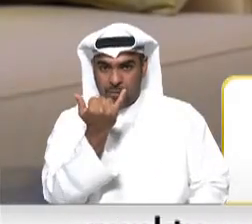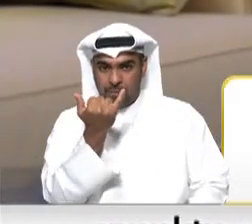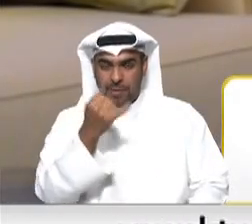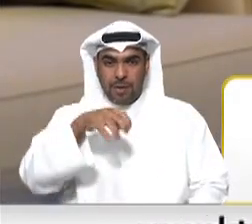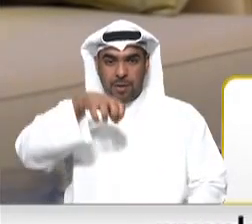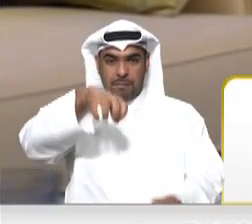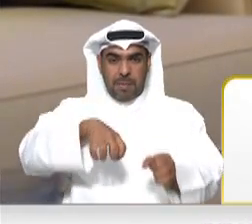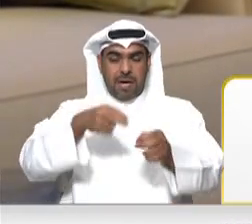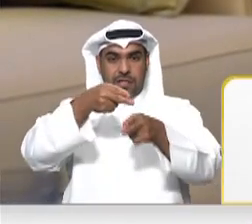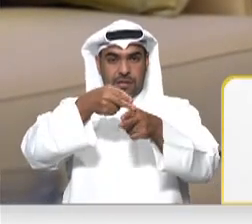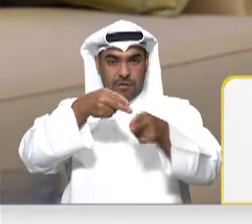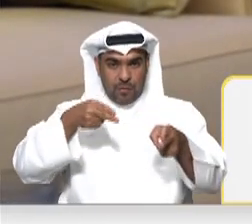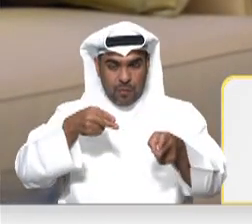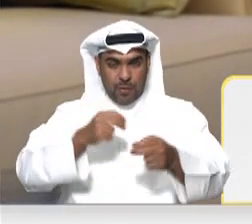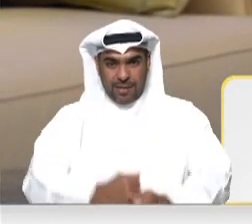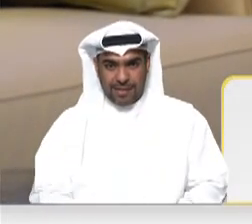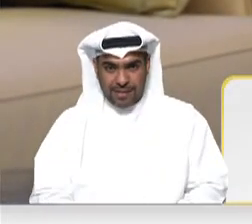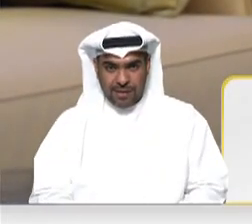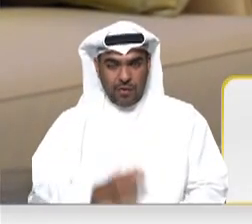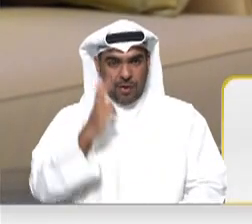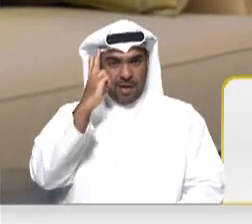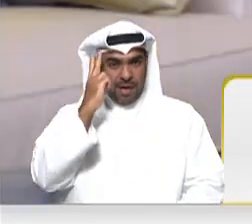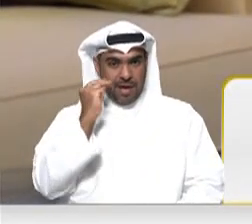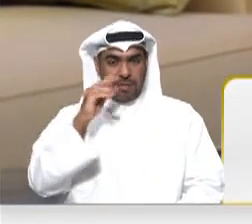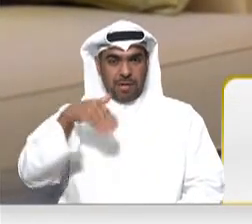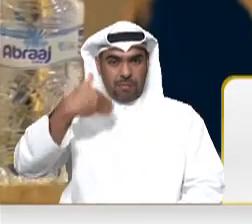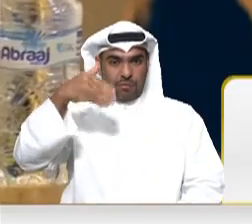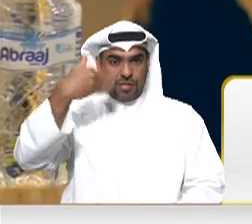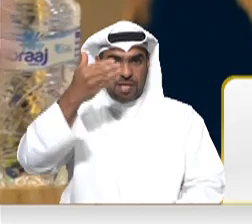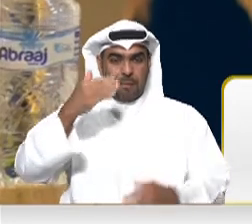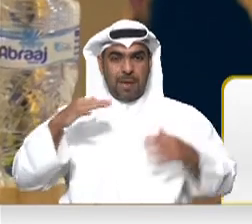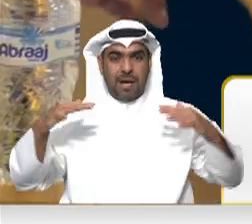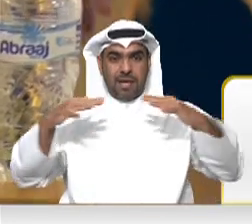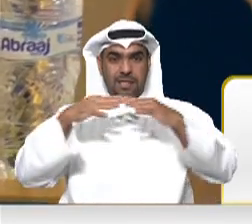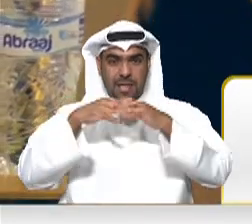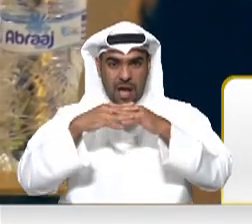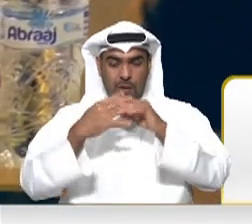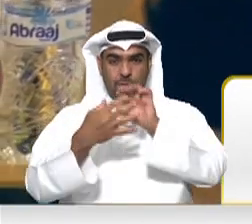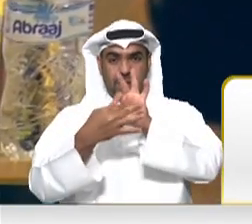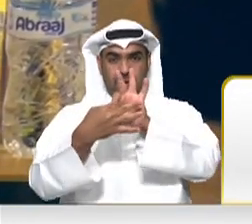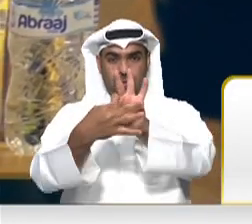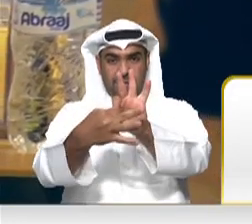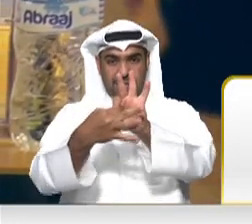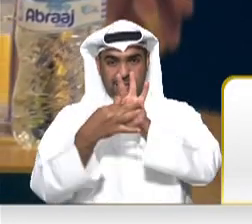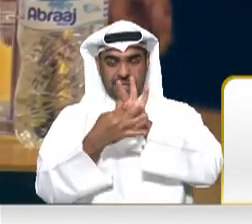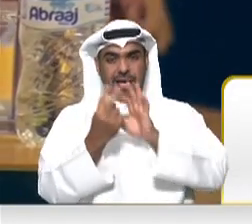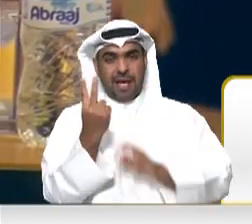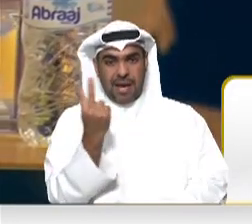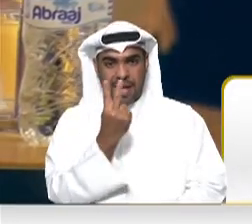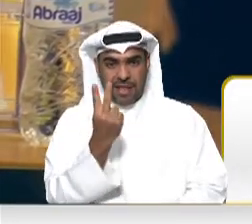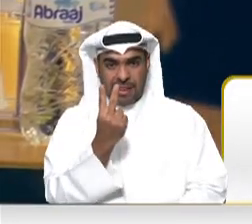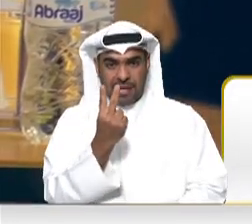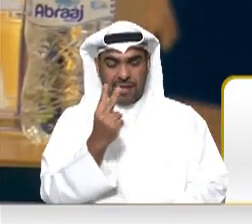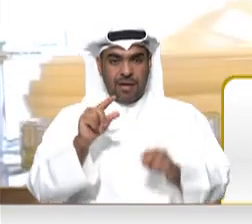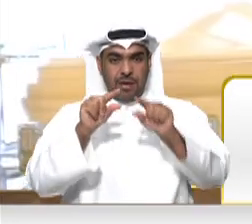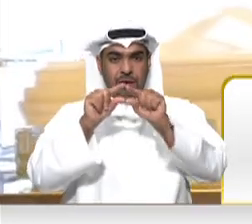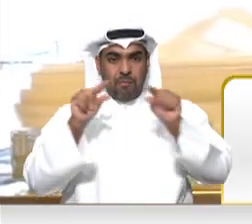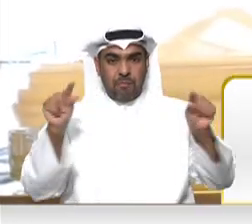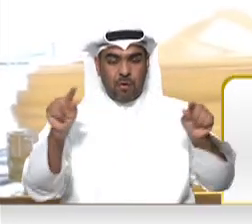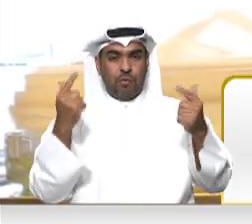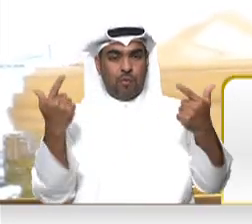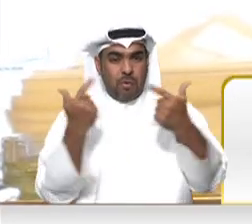المتبادل وبحث سبل تعزيز اوجه التعاون والتنسيق المشترك بالاضافه الى استعراض اخر التطورات